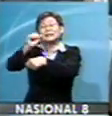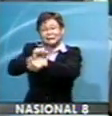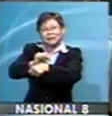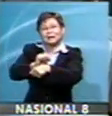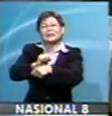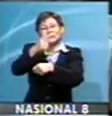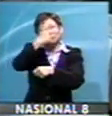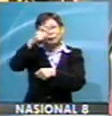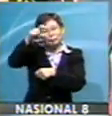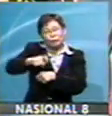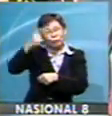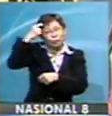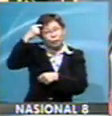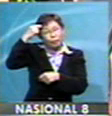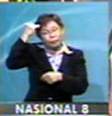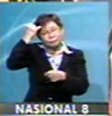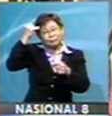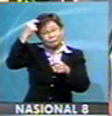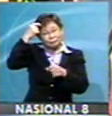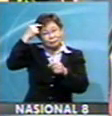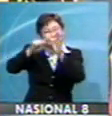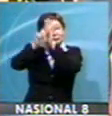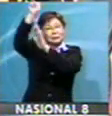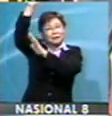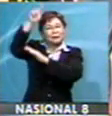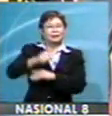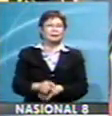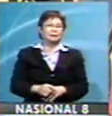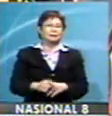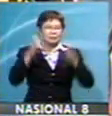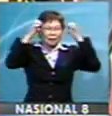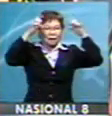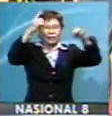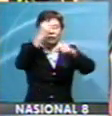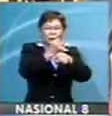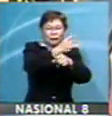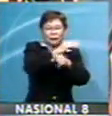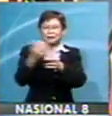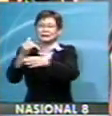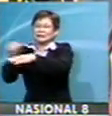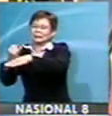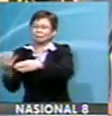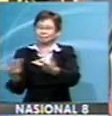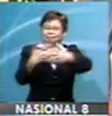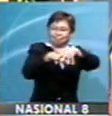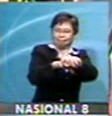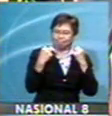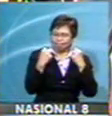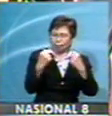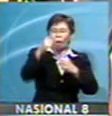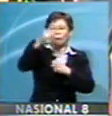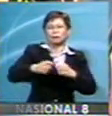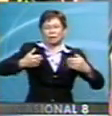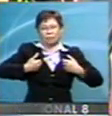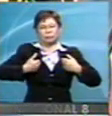pengetahuan tinggi strong collaboration between higher Education institutions and Industry must Exist